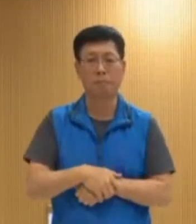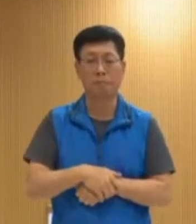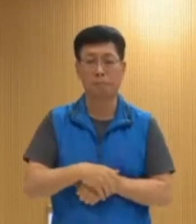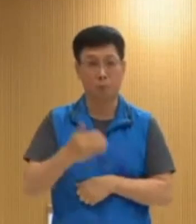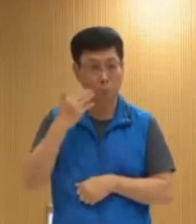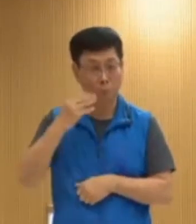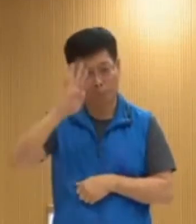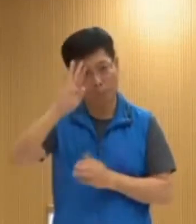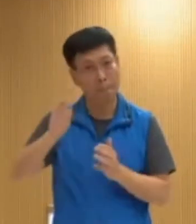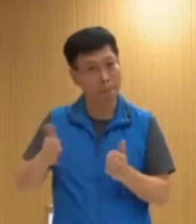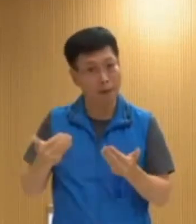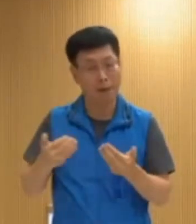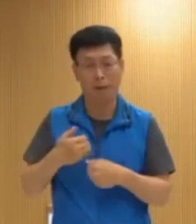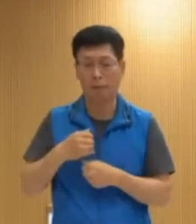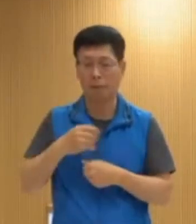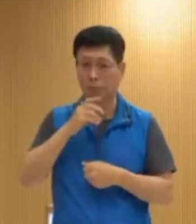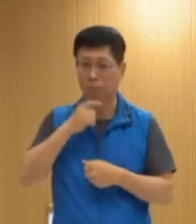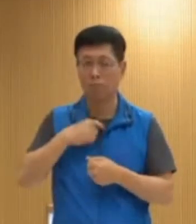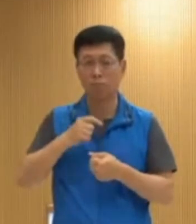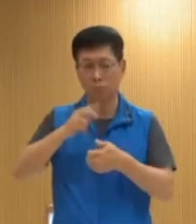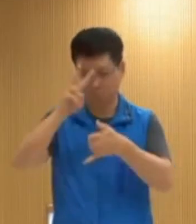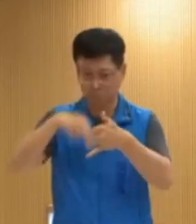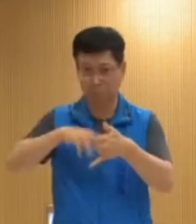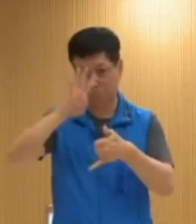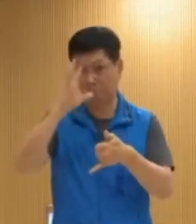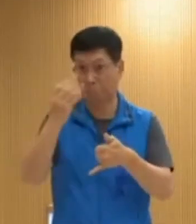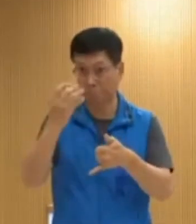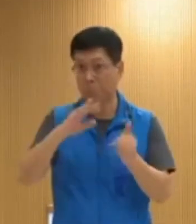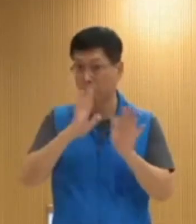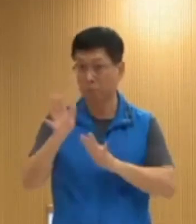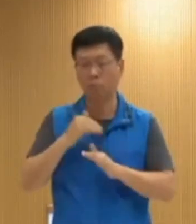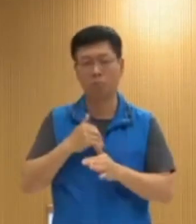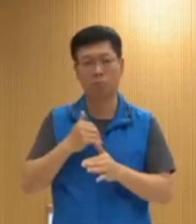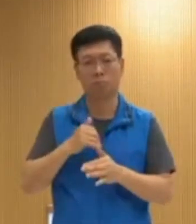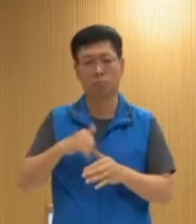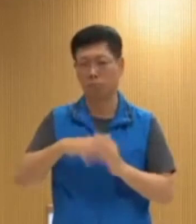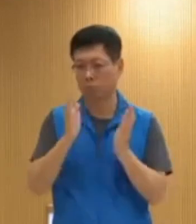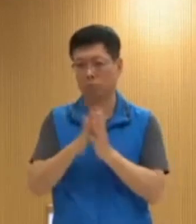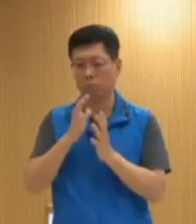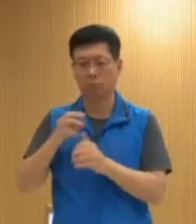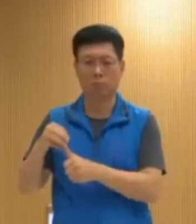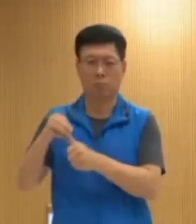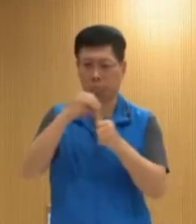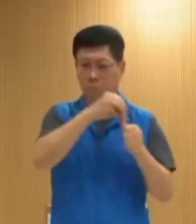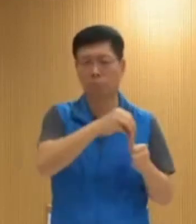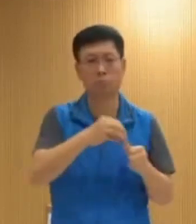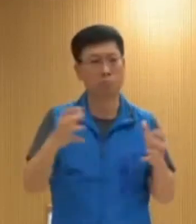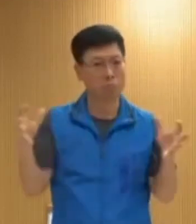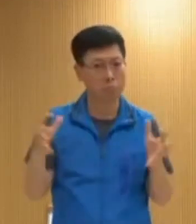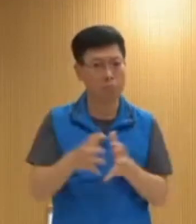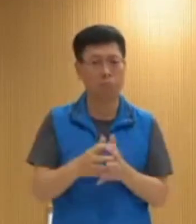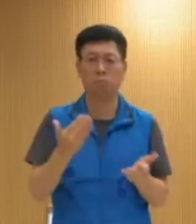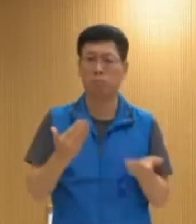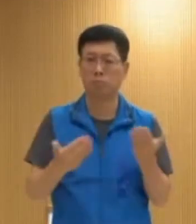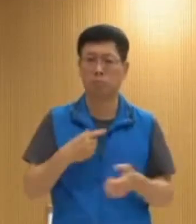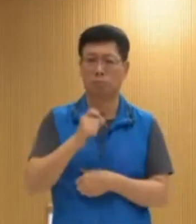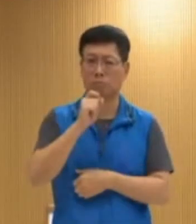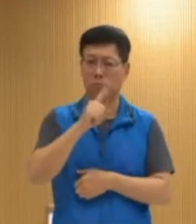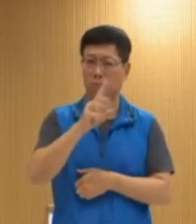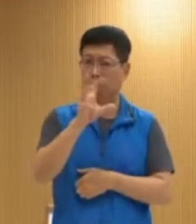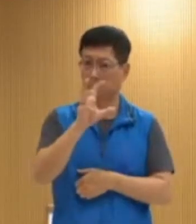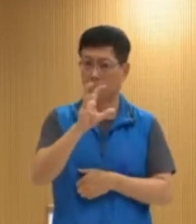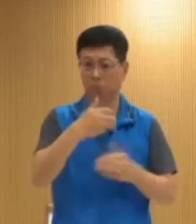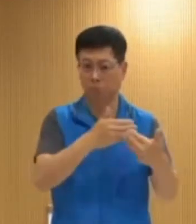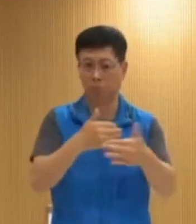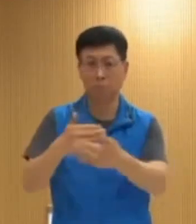的轻症跟收治无症状的确诊病患，我们总共 有180间